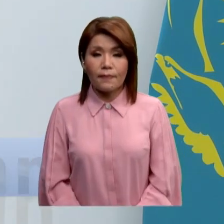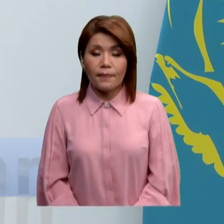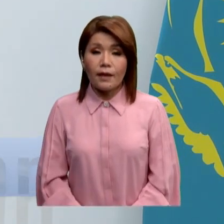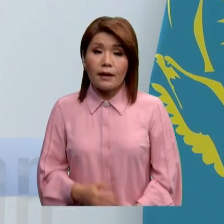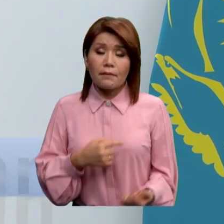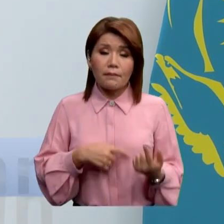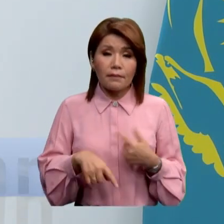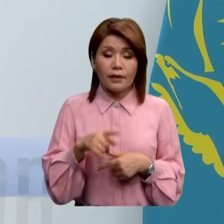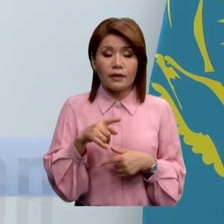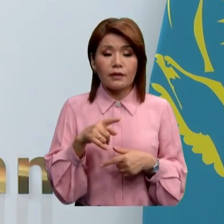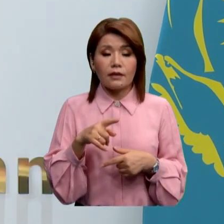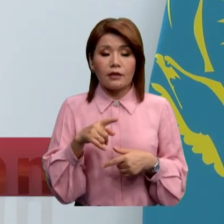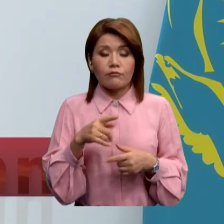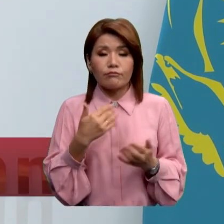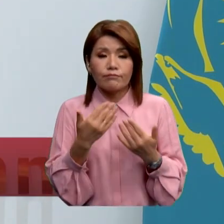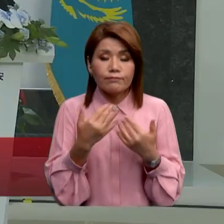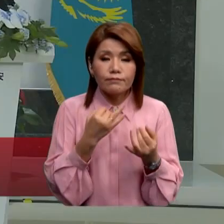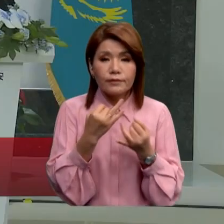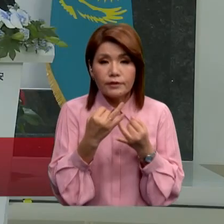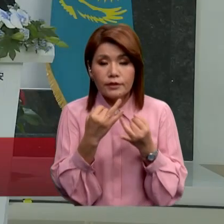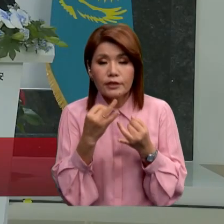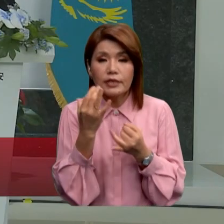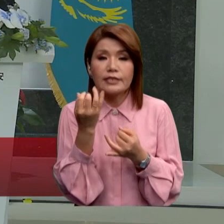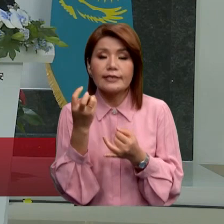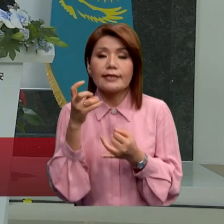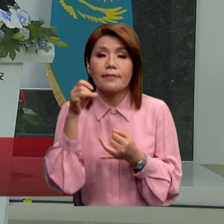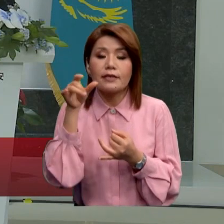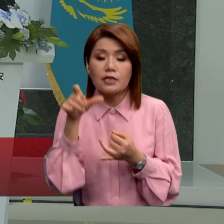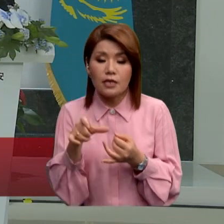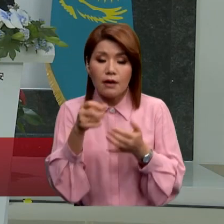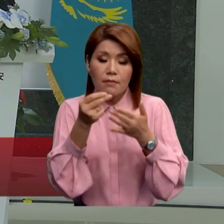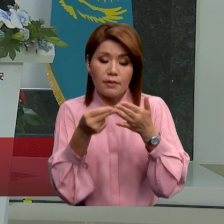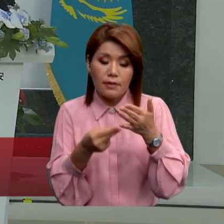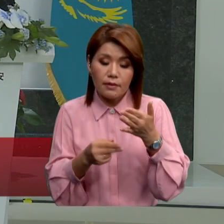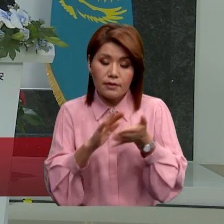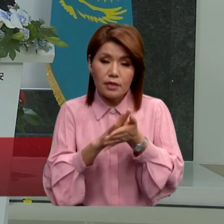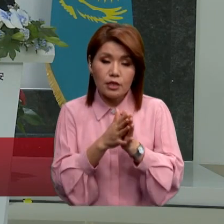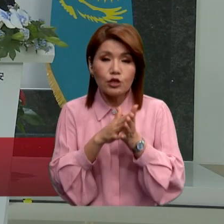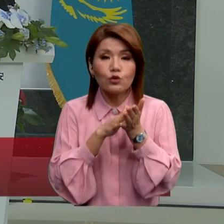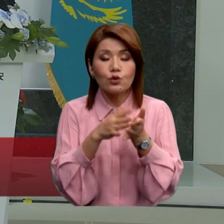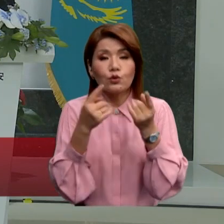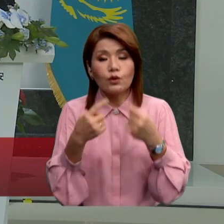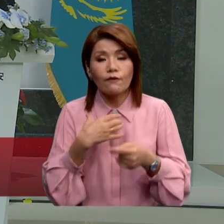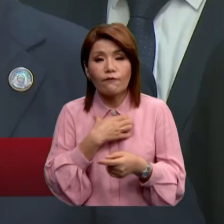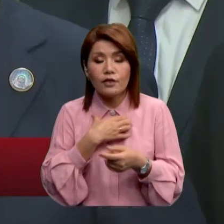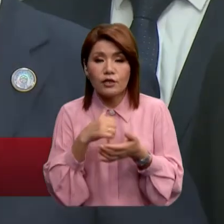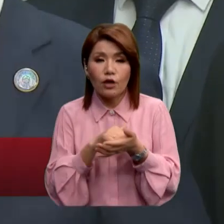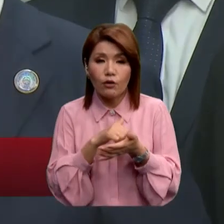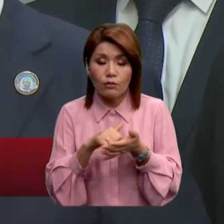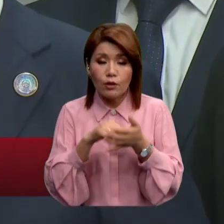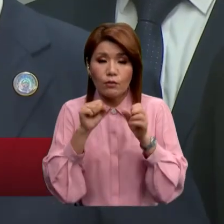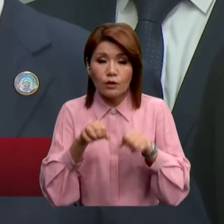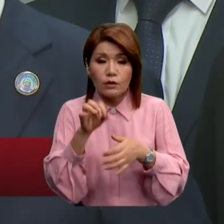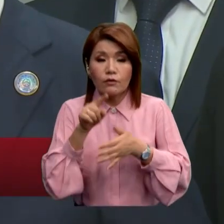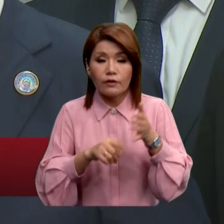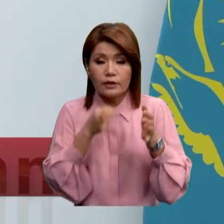Мы провели весьма содержательные переговоры с председателем Си Цзиньпином. Были подписаны совместные заявления и другие важные документы. Можно с